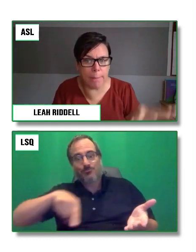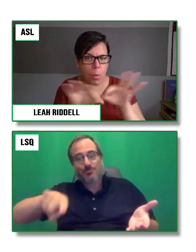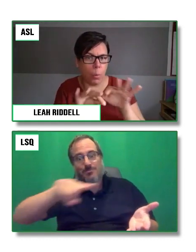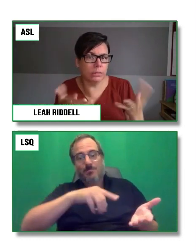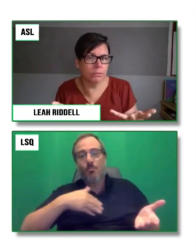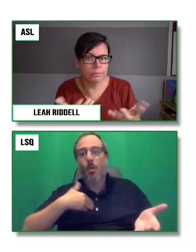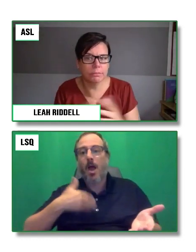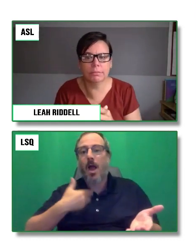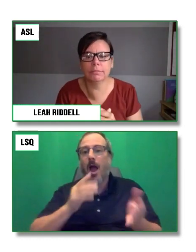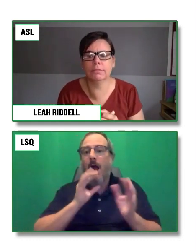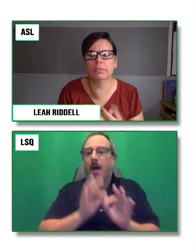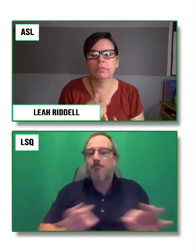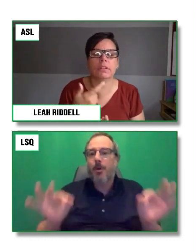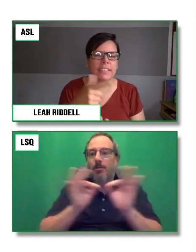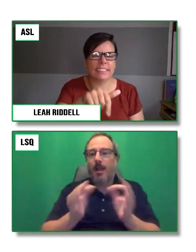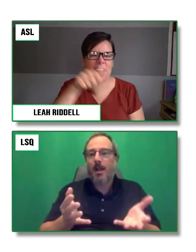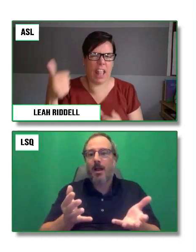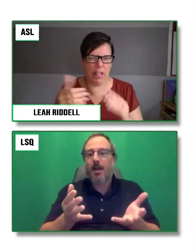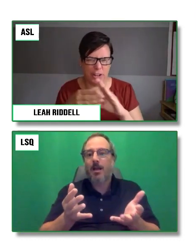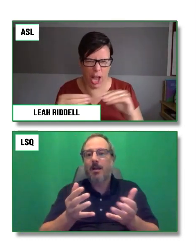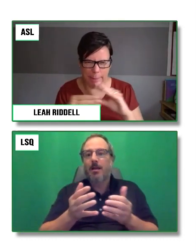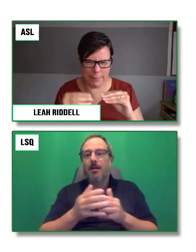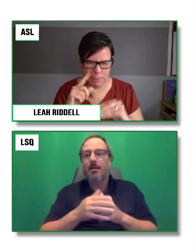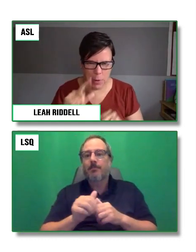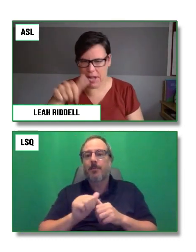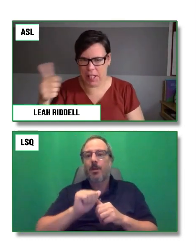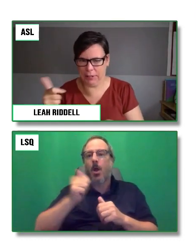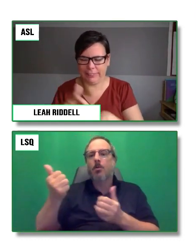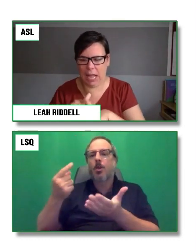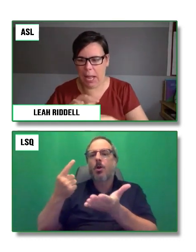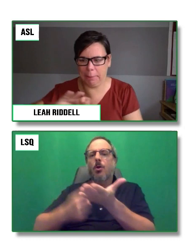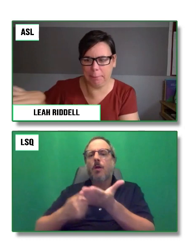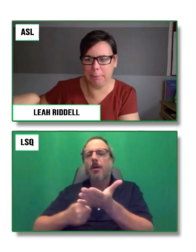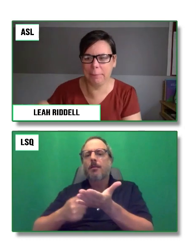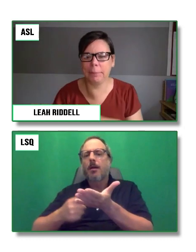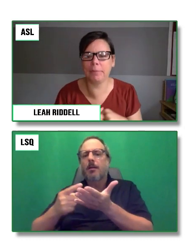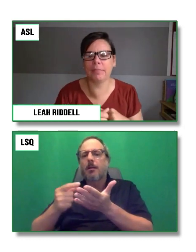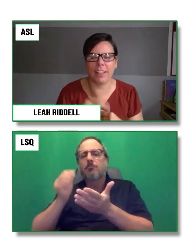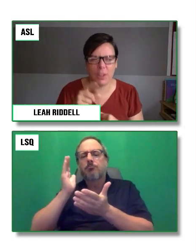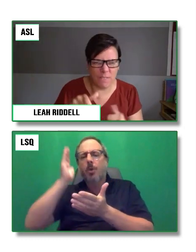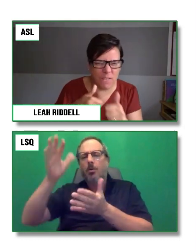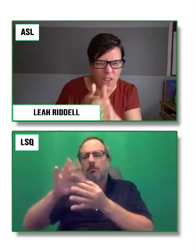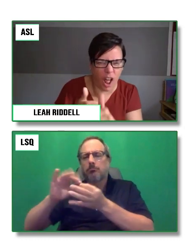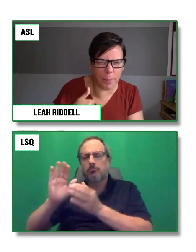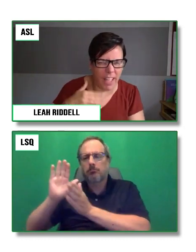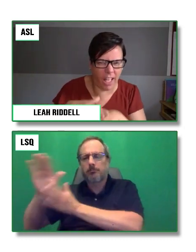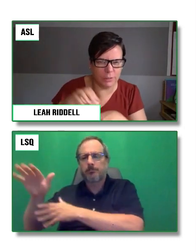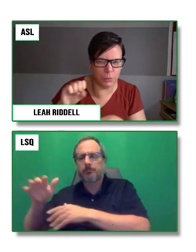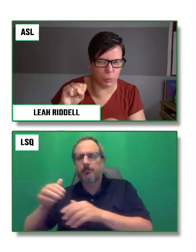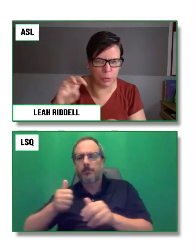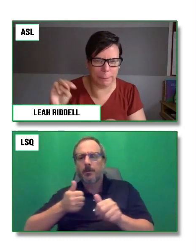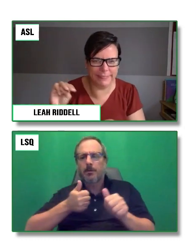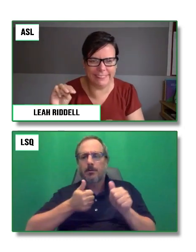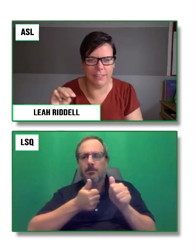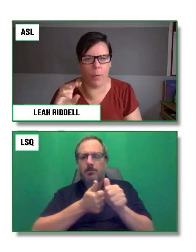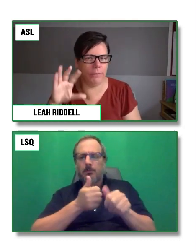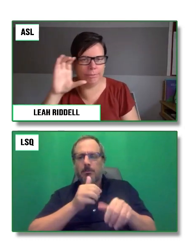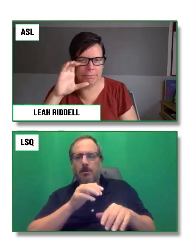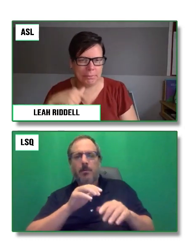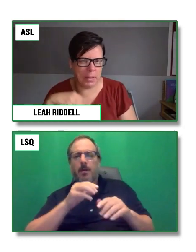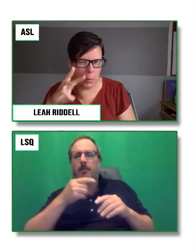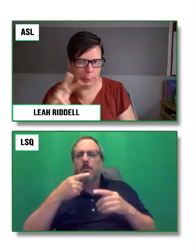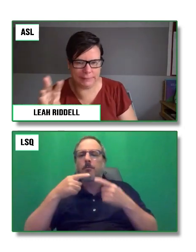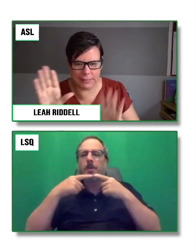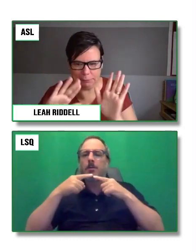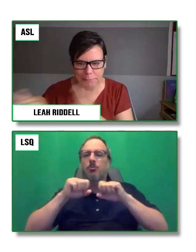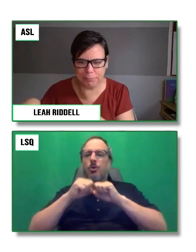d'apprendre également le langage des signes élémentaires. Il y a beaucoup de raisons et beaucoup d'avantages pourquoi ceci est important, mais c'est un sujet pour une